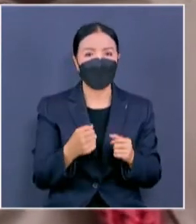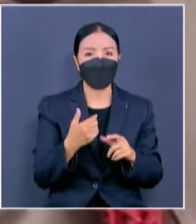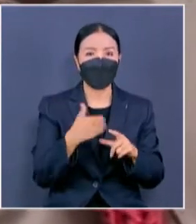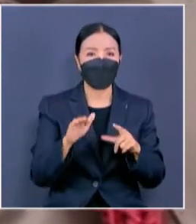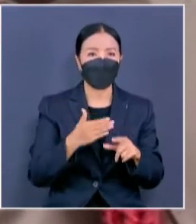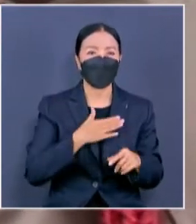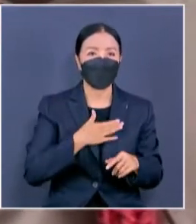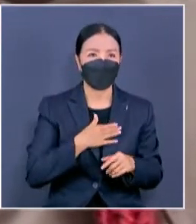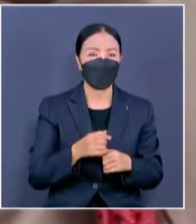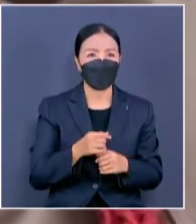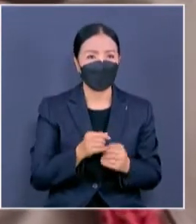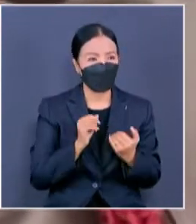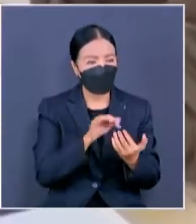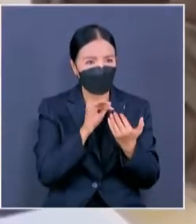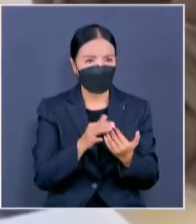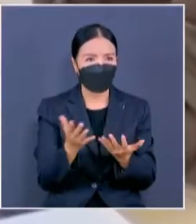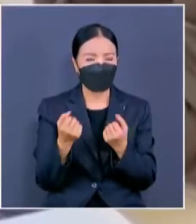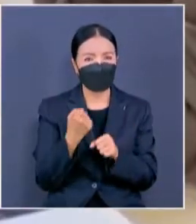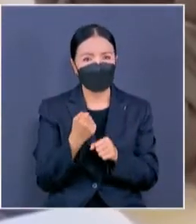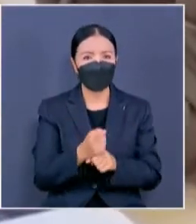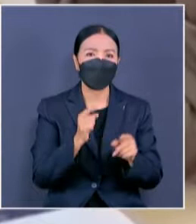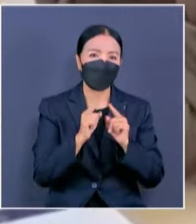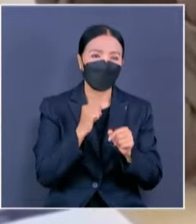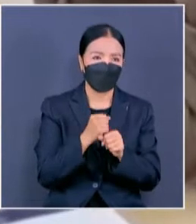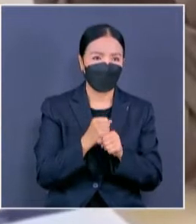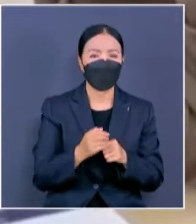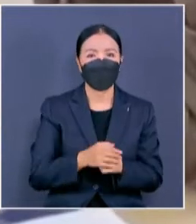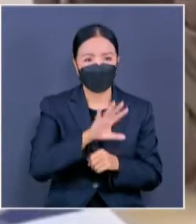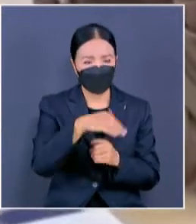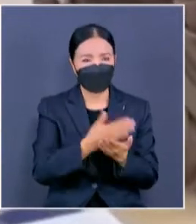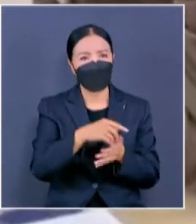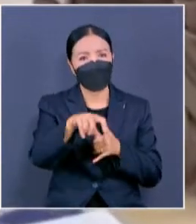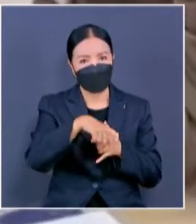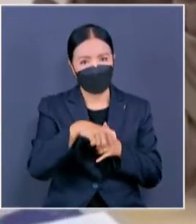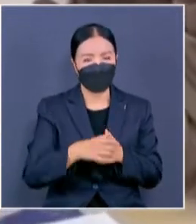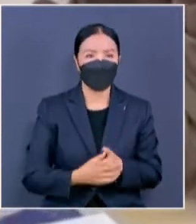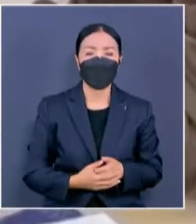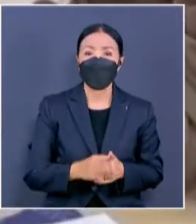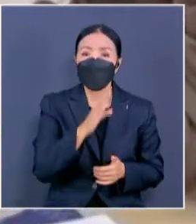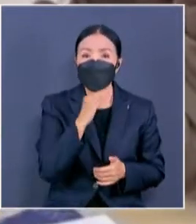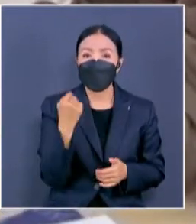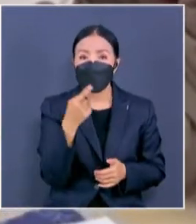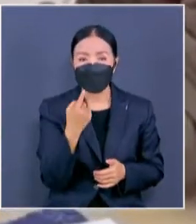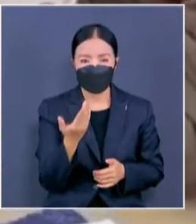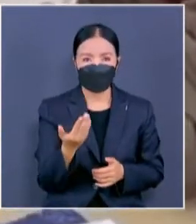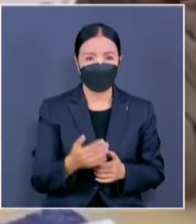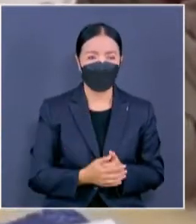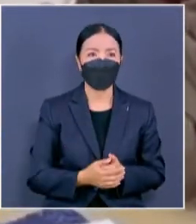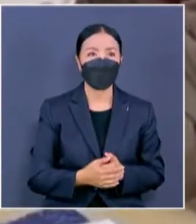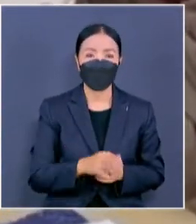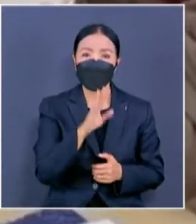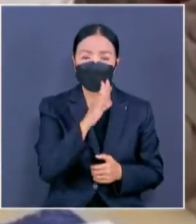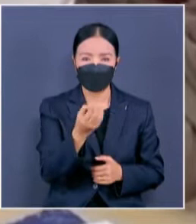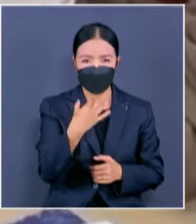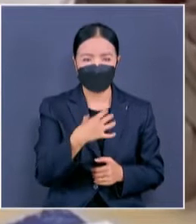าของเธอใช้ติดต่อรับงานใช้คุยงานแล้วก็หลอกให้โอนเงินซึ่งถ้าเกิดใครที่จะให้ระเหอรับงาน